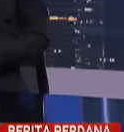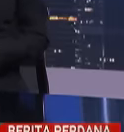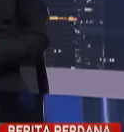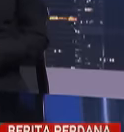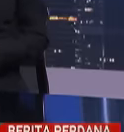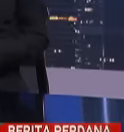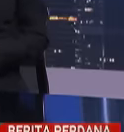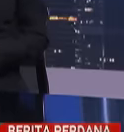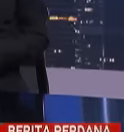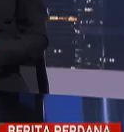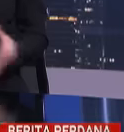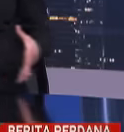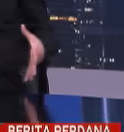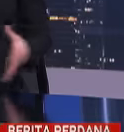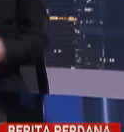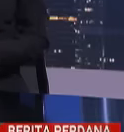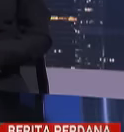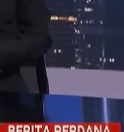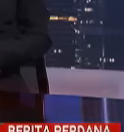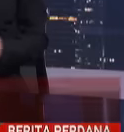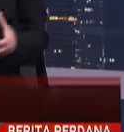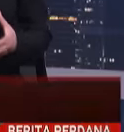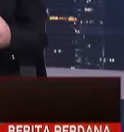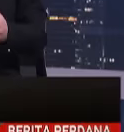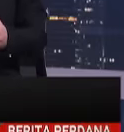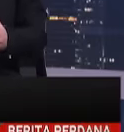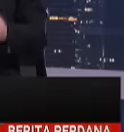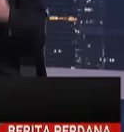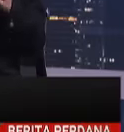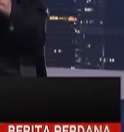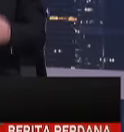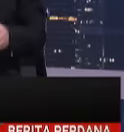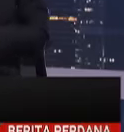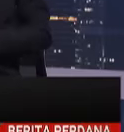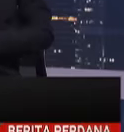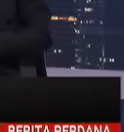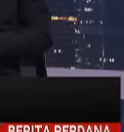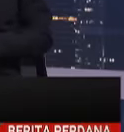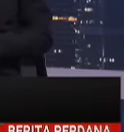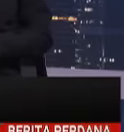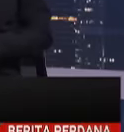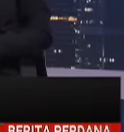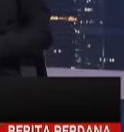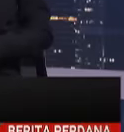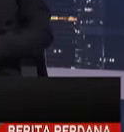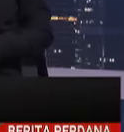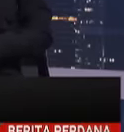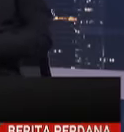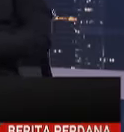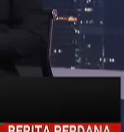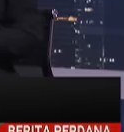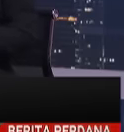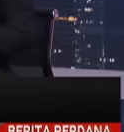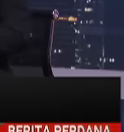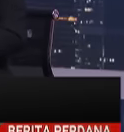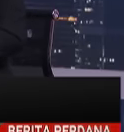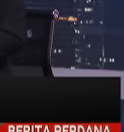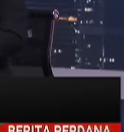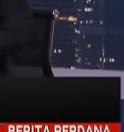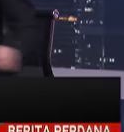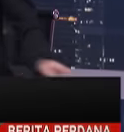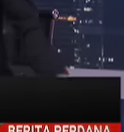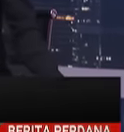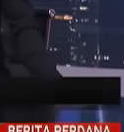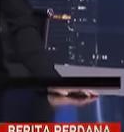2020 secara dalam talian atau isense ketidak sekami Ingatkan dilanjutkan sehingga 21desember ini ya